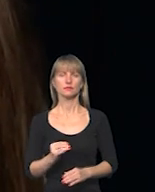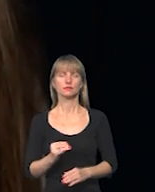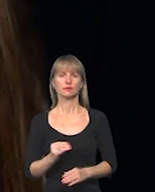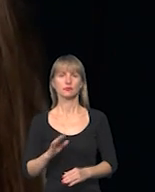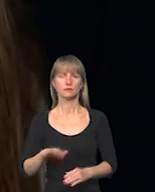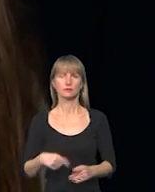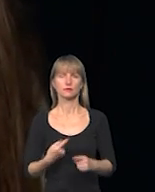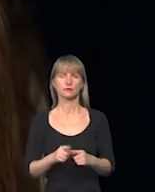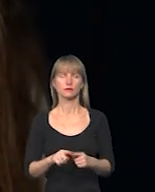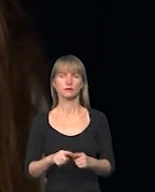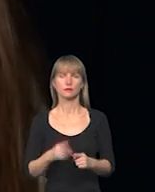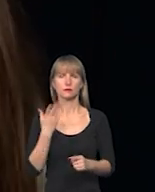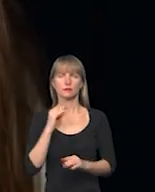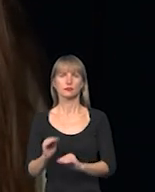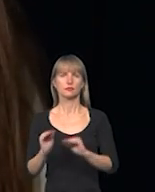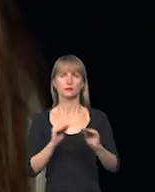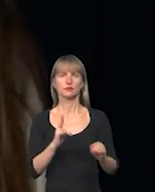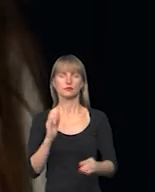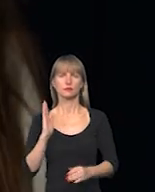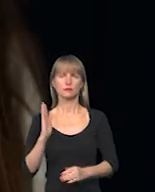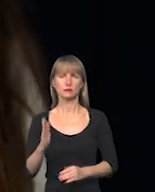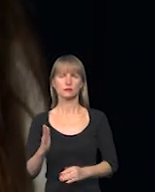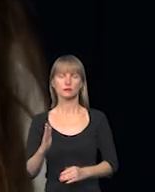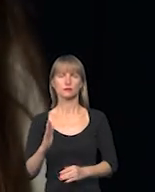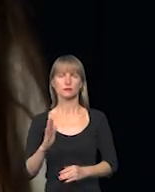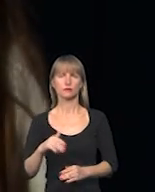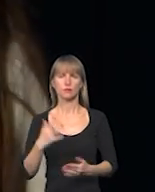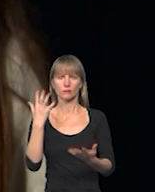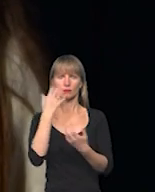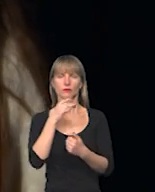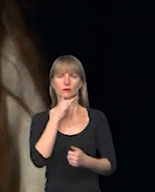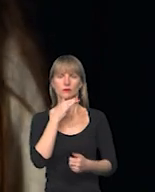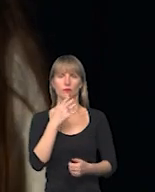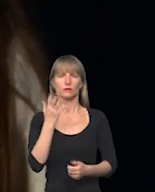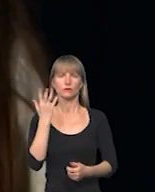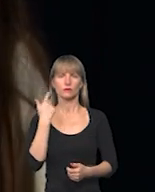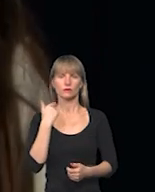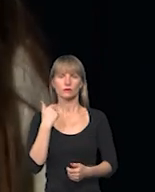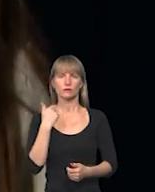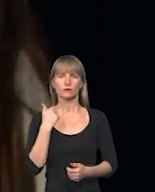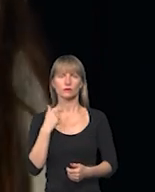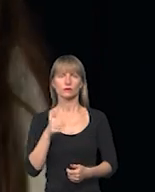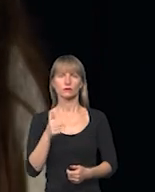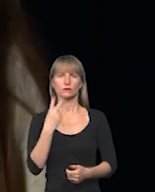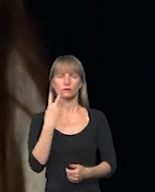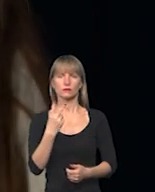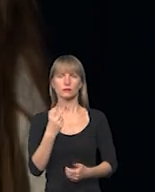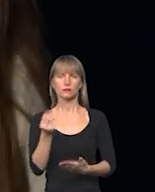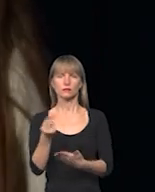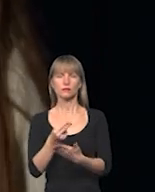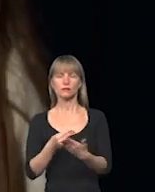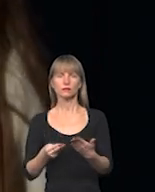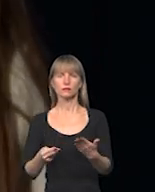Після того, як перевели на поверхні, а це відбувається лише в нічний час, коли добре видно контури,